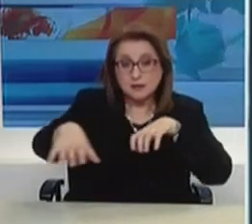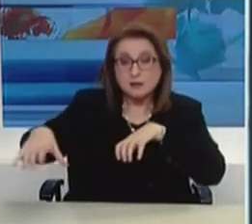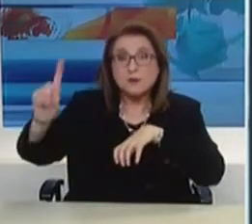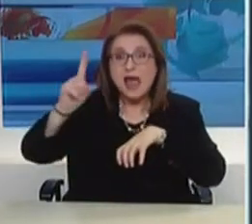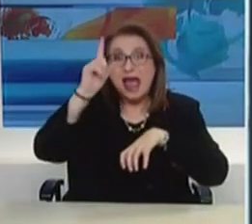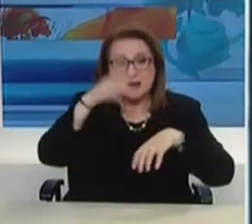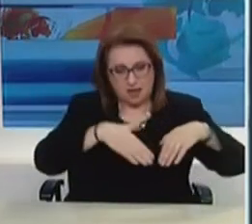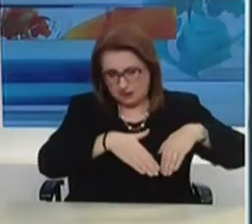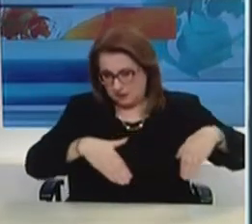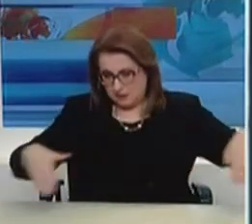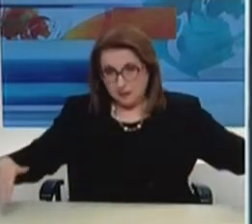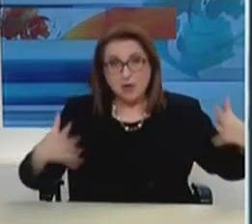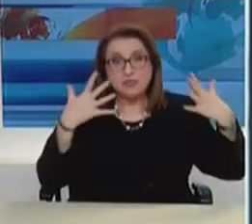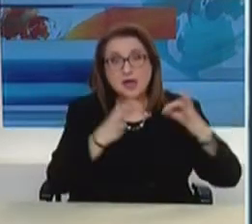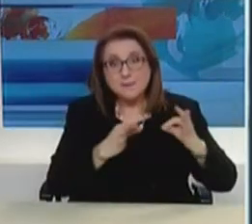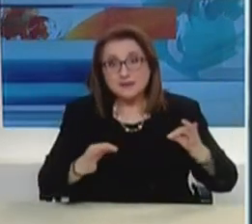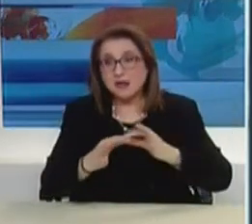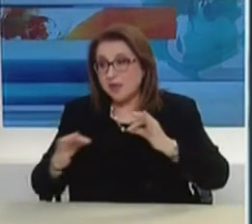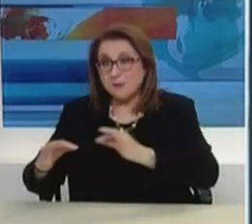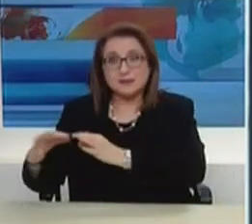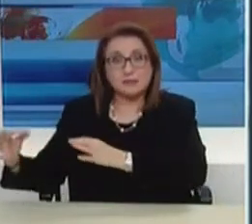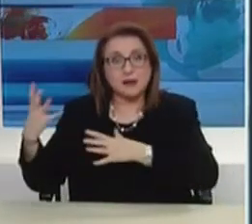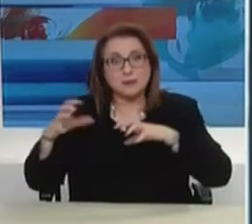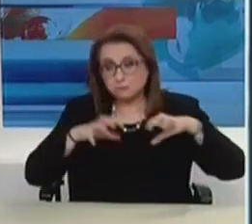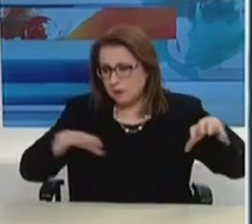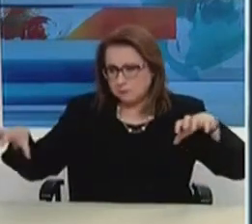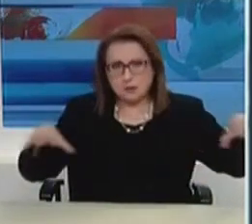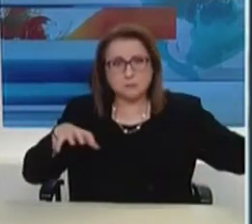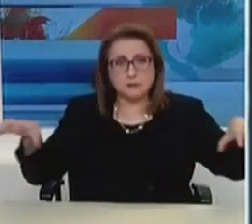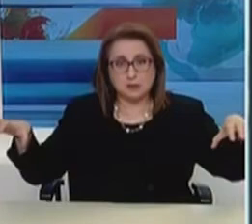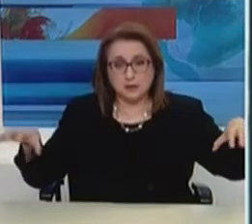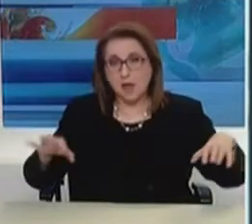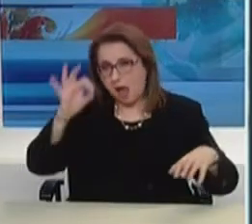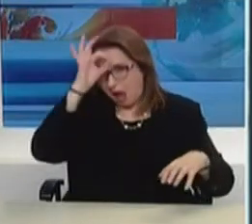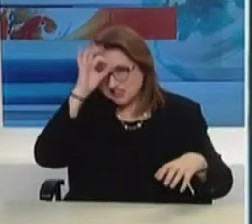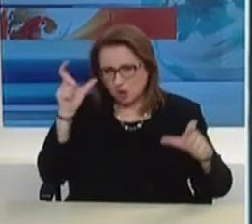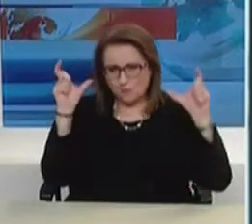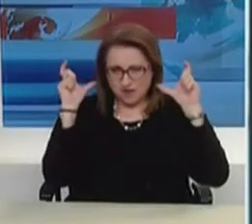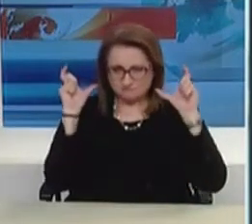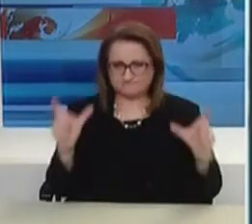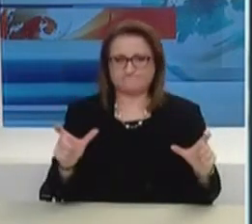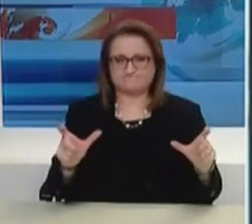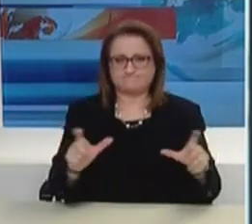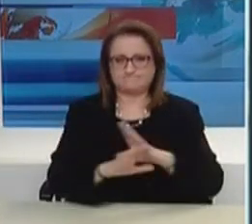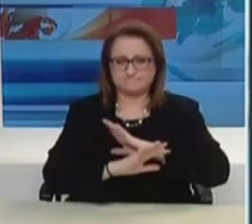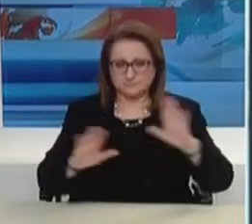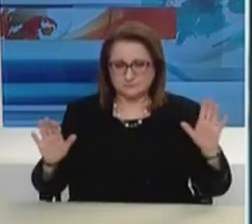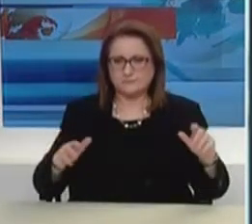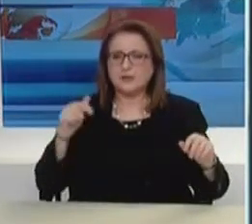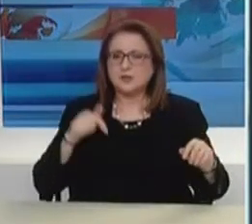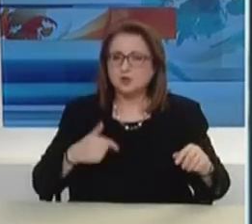μέτρων αρμόδια είναι η ελληνική αστυνομία. Επίσης, θα ήθελα να σας ενημερώσω, σε συνεργασία με το Γενικό Επιτελείο Εθνικής